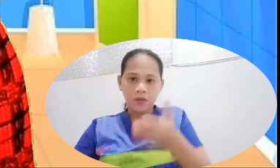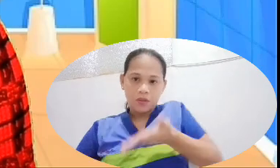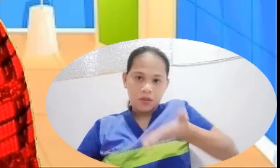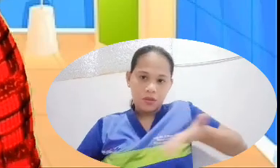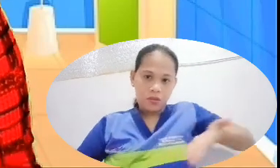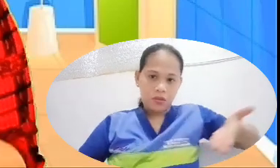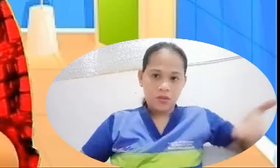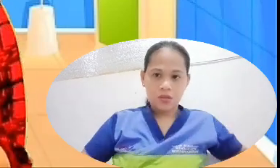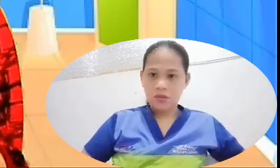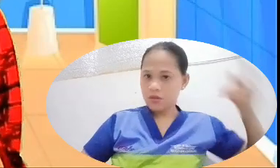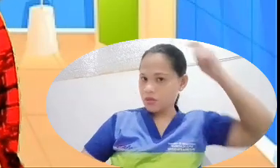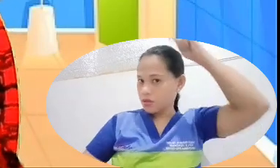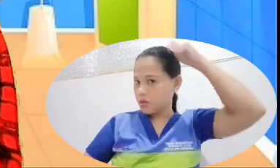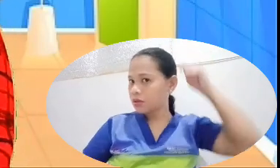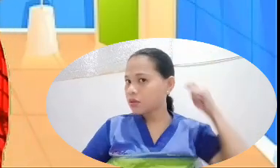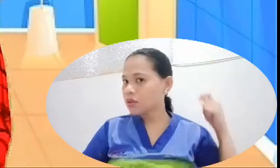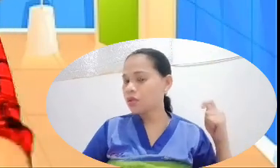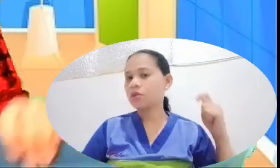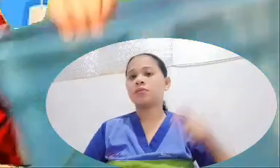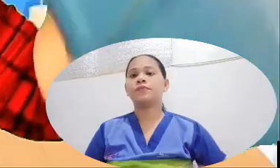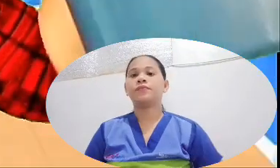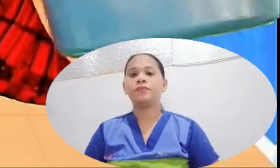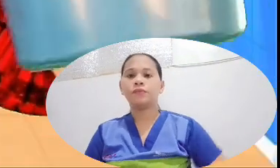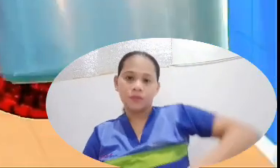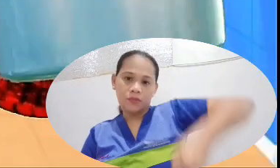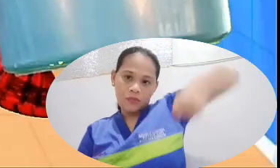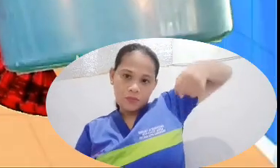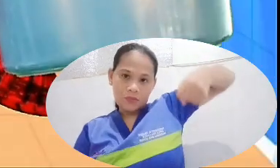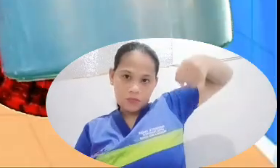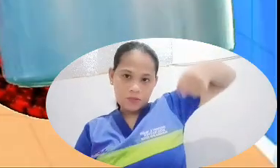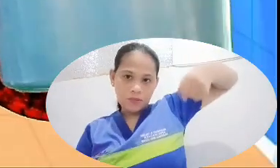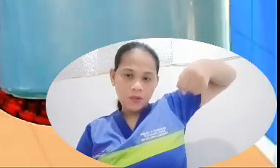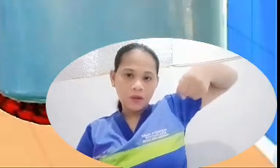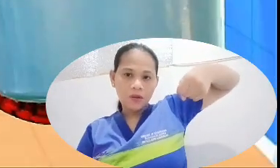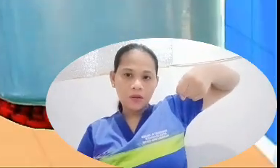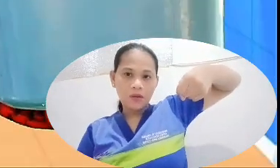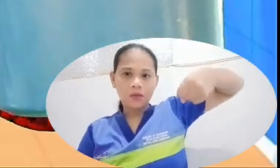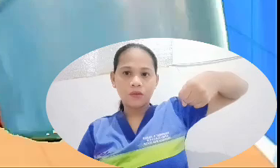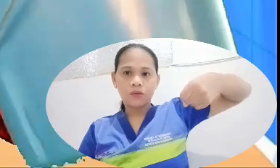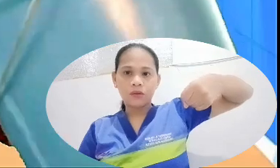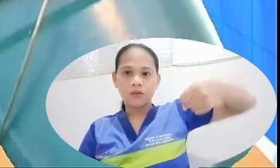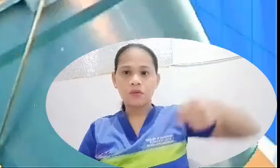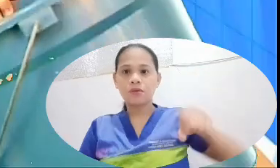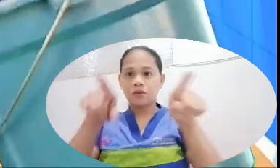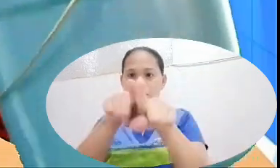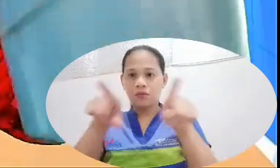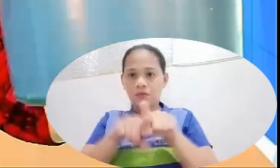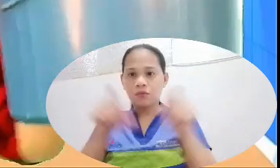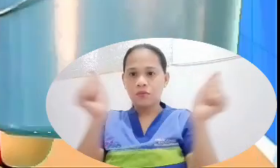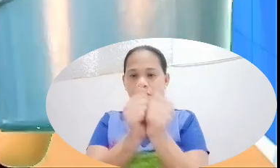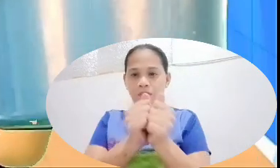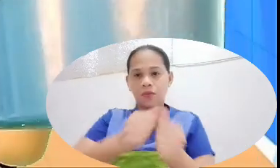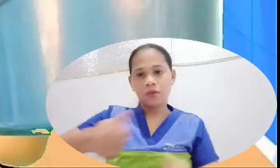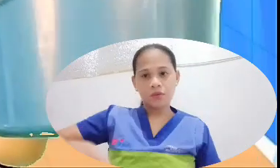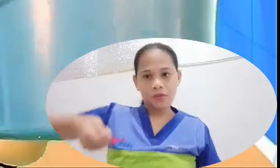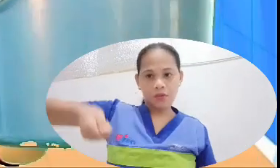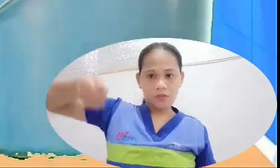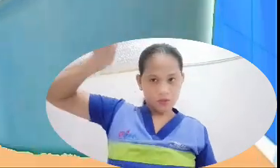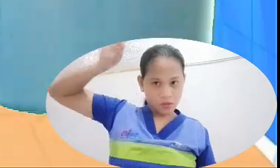paliligo. Ayun! Timba! At may kasama pang